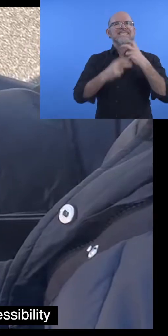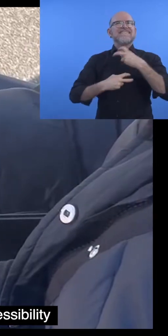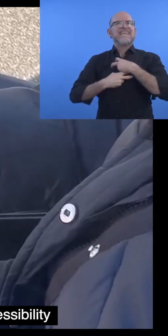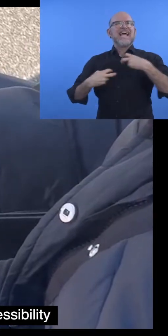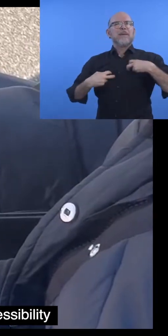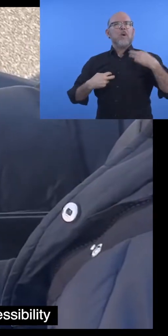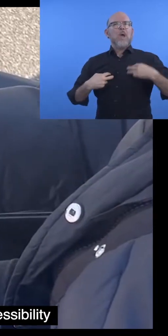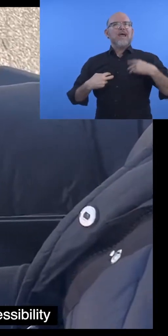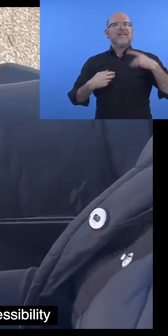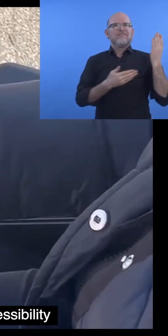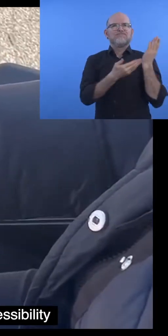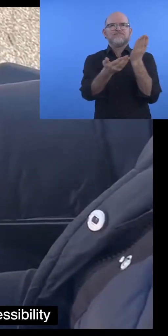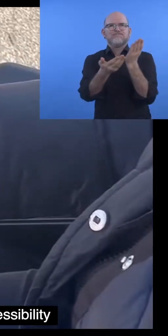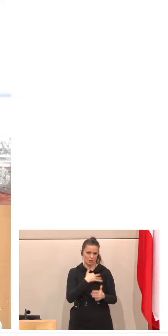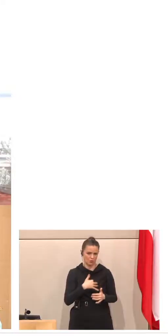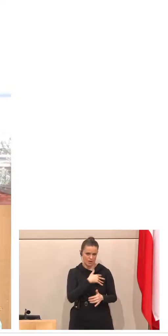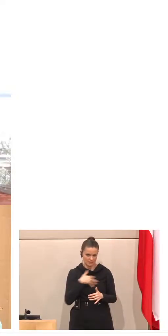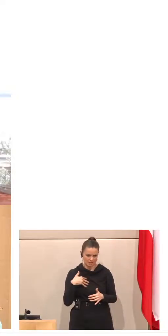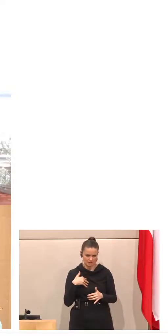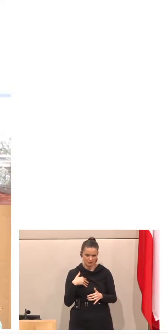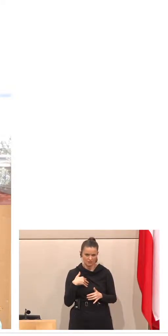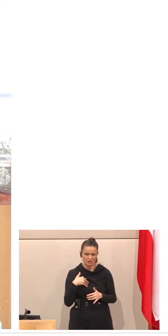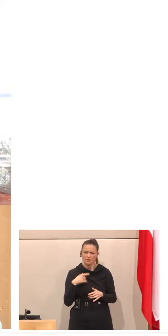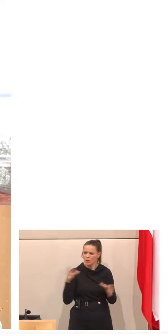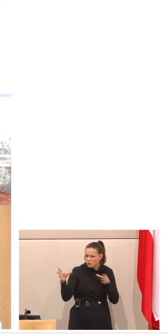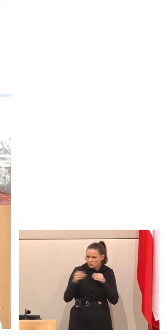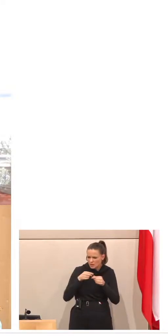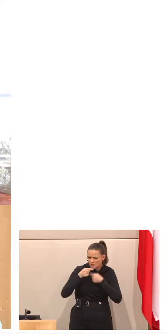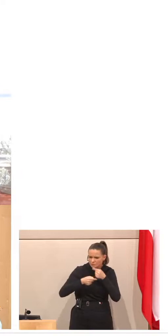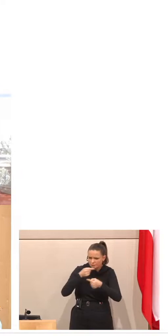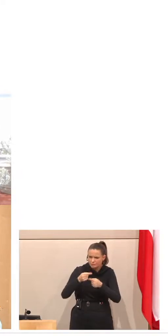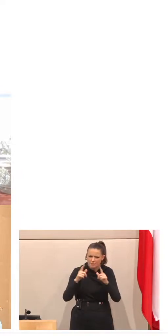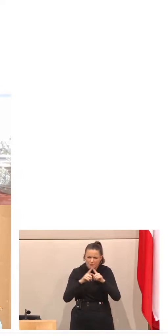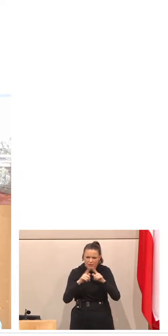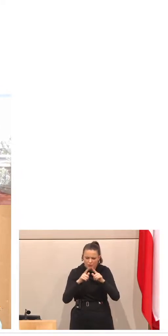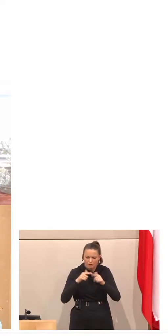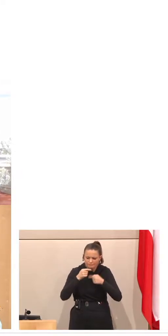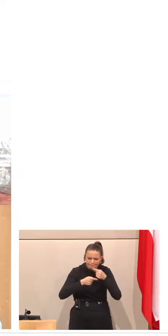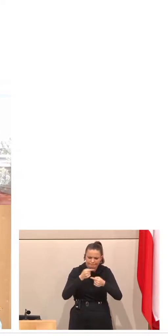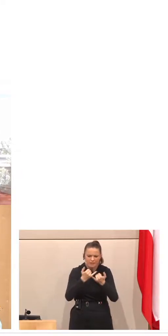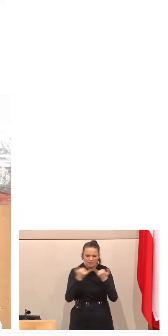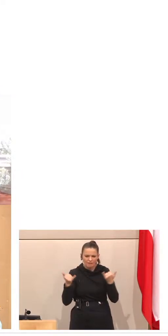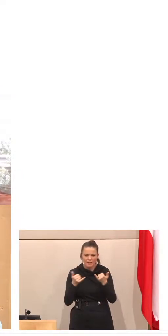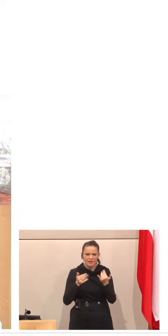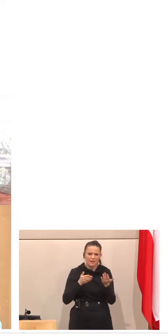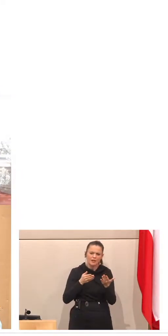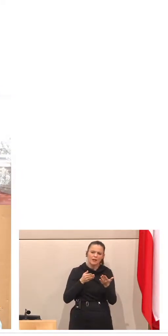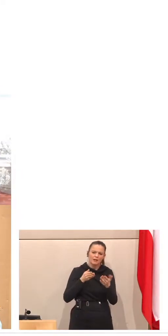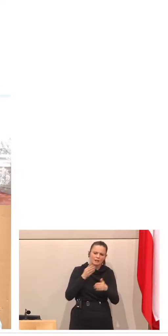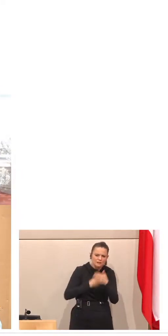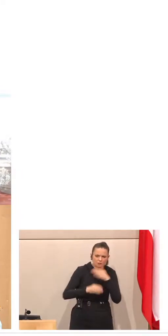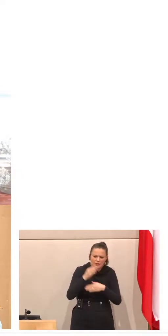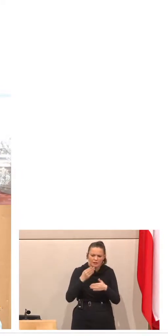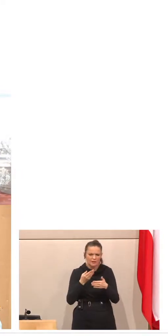über die Accessibility. Zusammen haben wir eine Methodologie die Accessibility-Regulation für Menschen mit